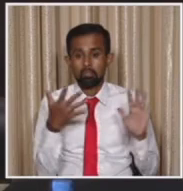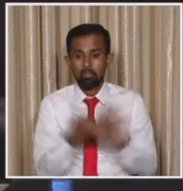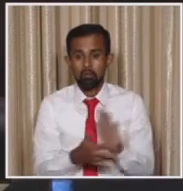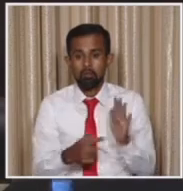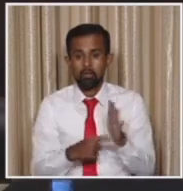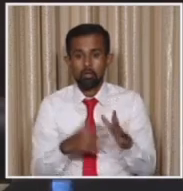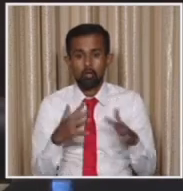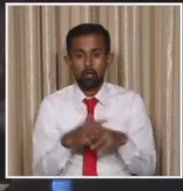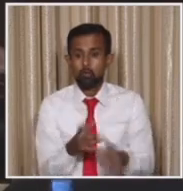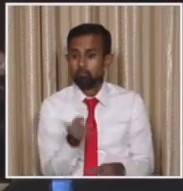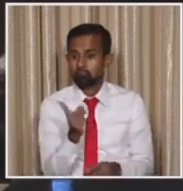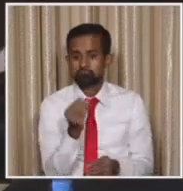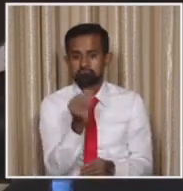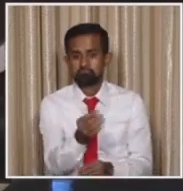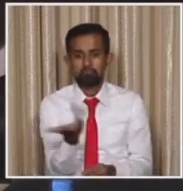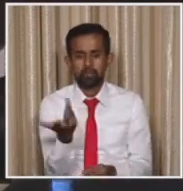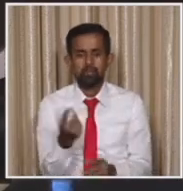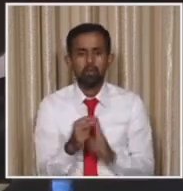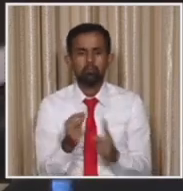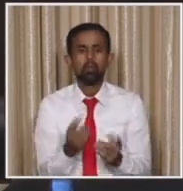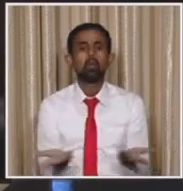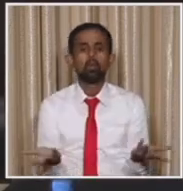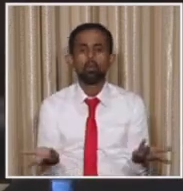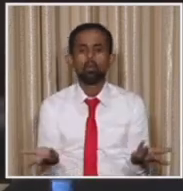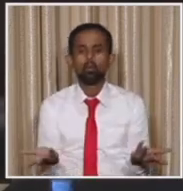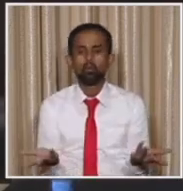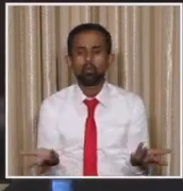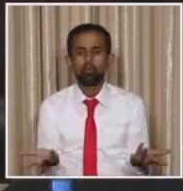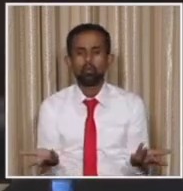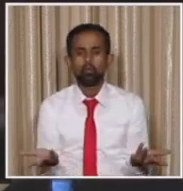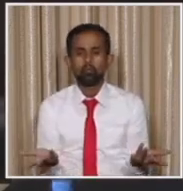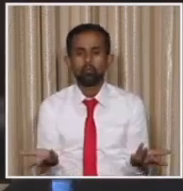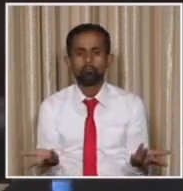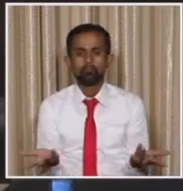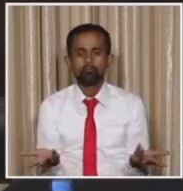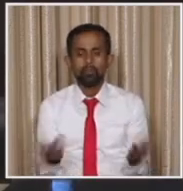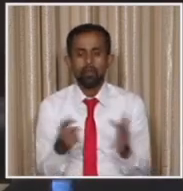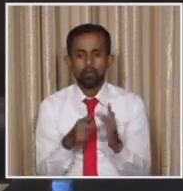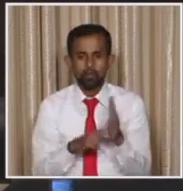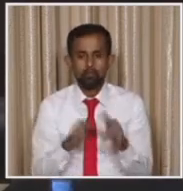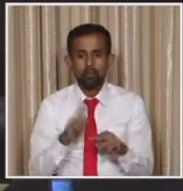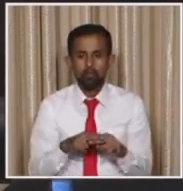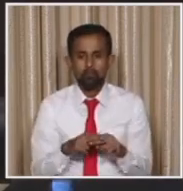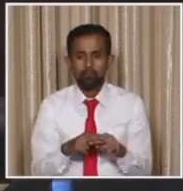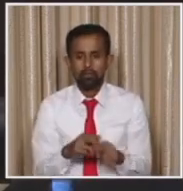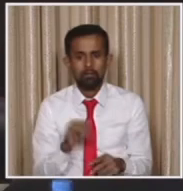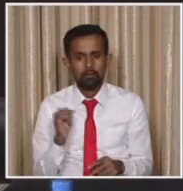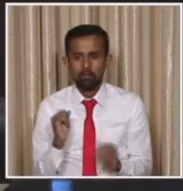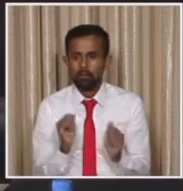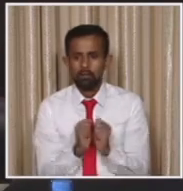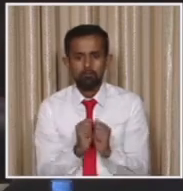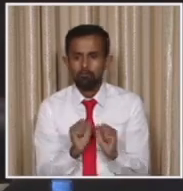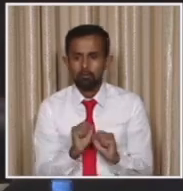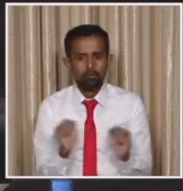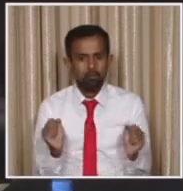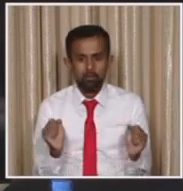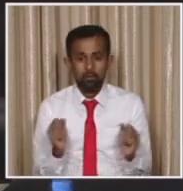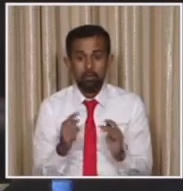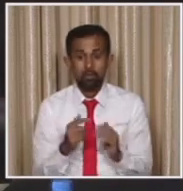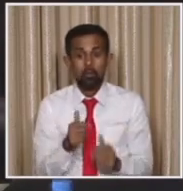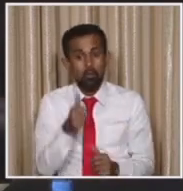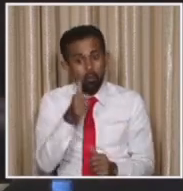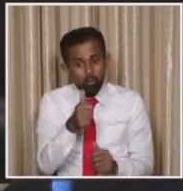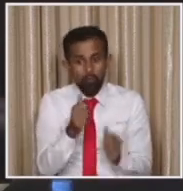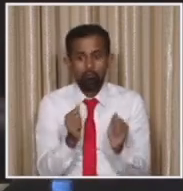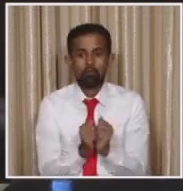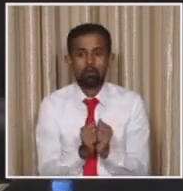දඬුවම් දෙන්නේ නැත්තම් මොකද්ද මේ පාර්ලිමේන්තුවේ ඇති වැඩේ? ඉතින් ඇත්ත වශයෙන්ම මේ IMF එක කරන්නේ නරක වැඩක් නෙමෙයි. IMF එක කරන්නේ හොඳ